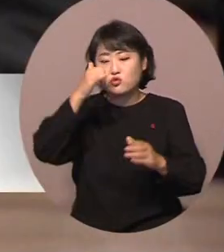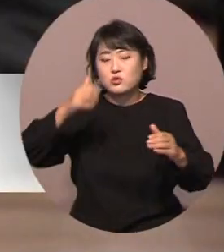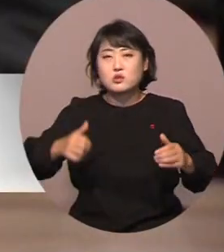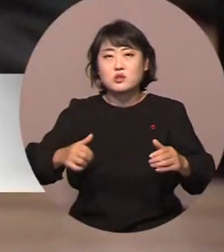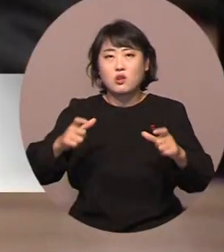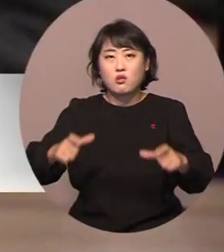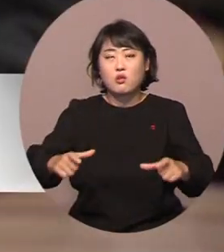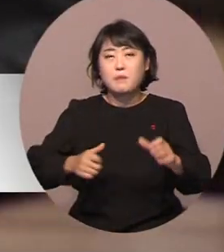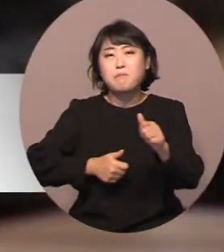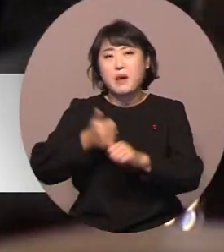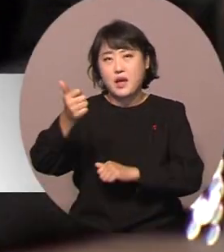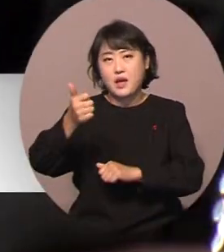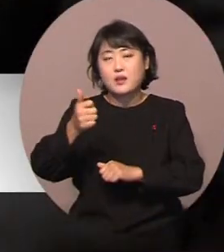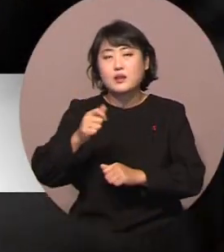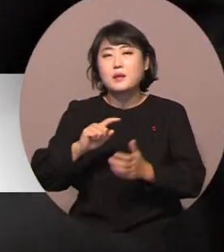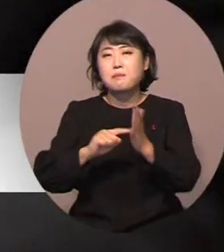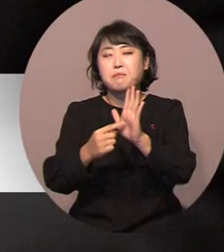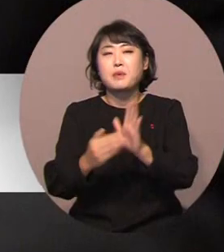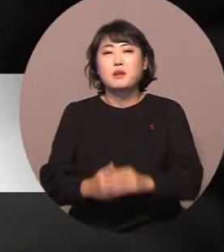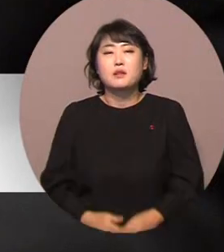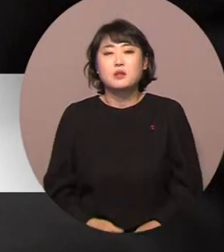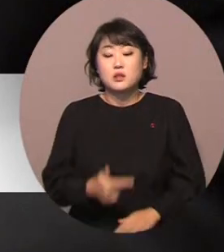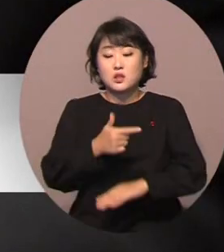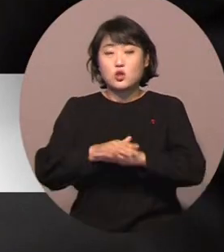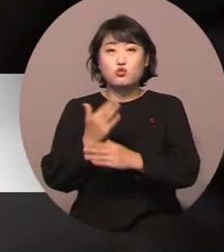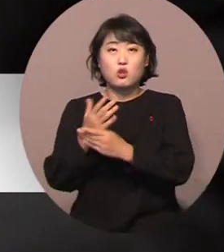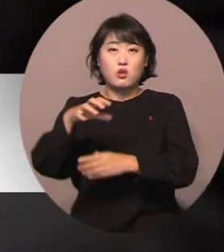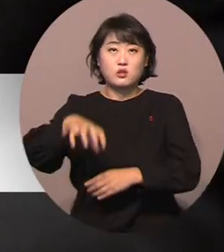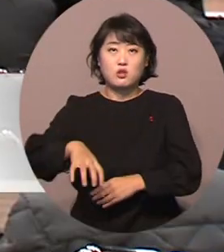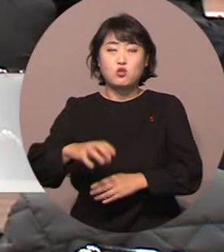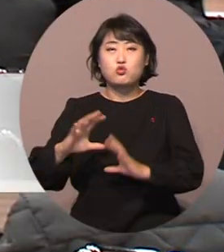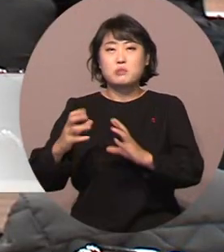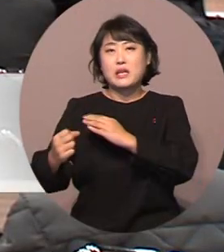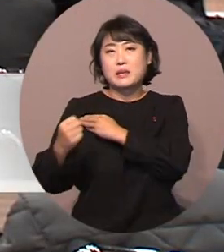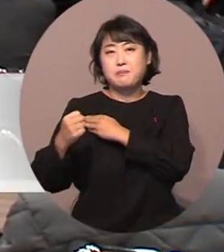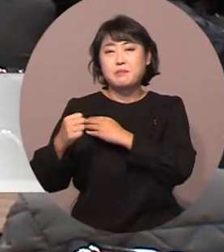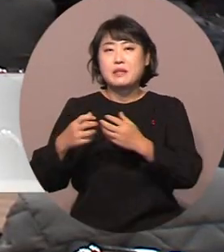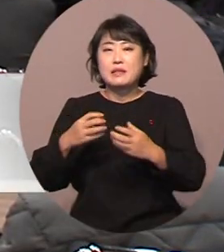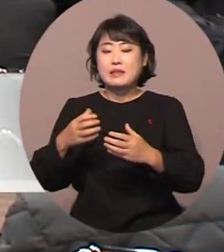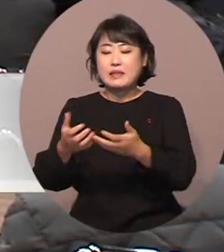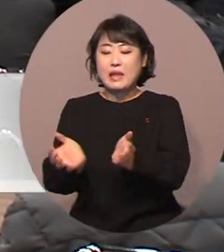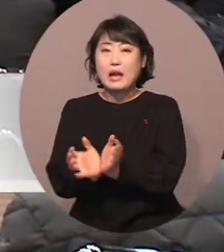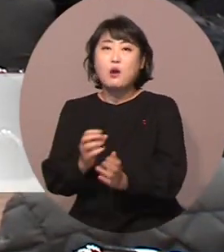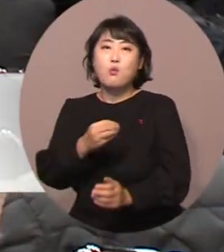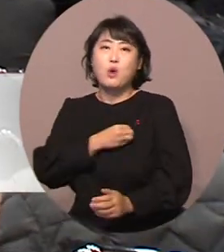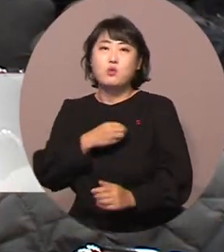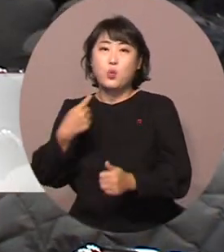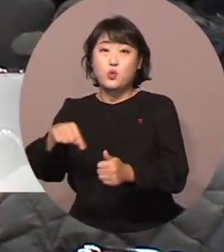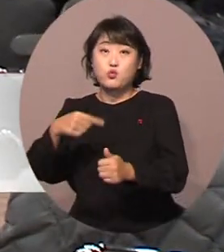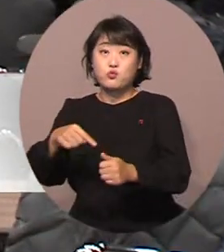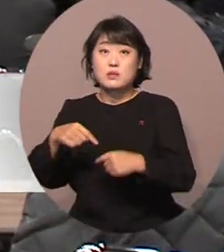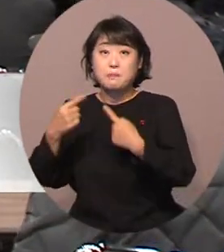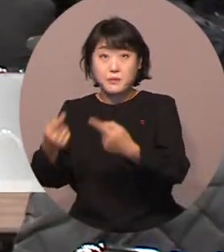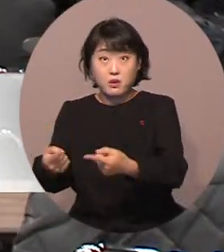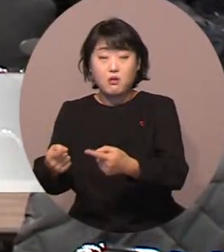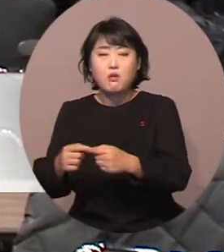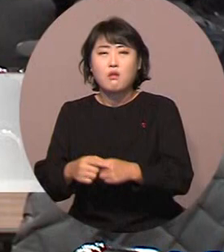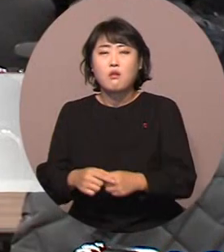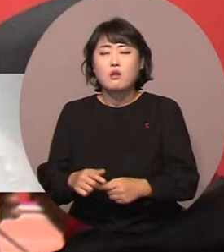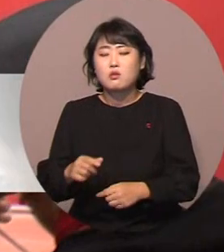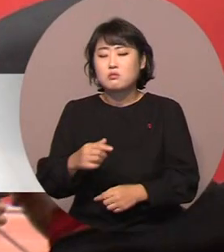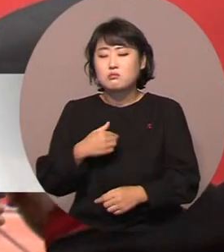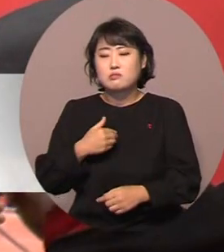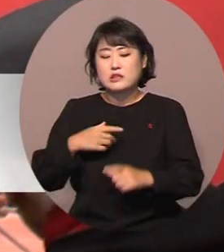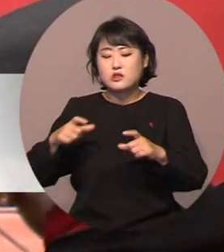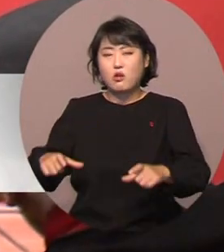다졌습니다 오늘 대전 유성 문화원에서 열린 국민의 임 당원 교육에 참석한 이의원은 국민의 임 험지로 불리는